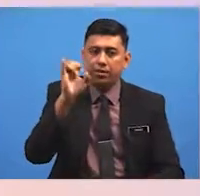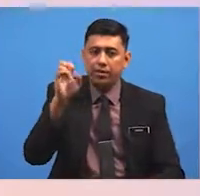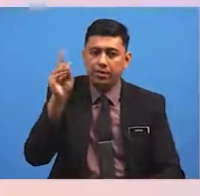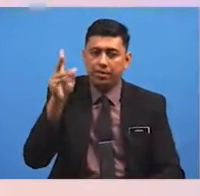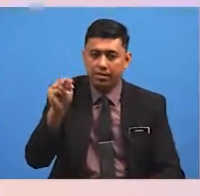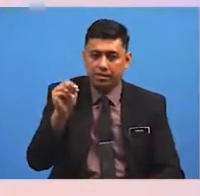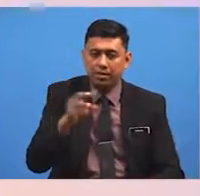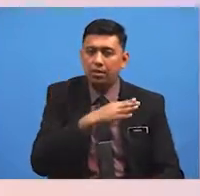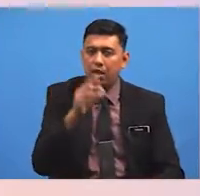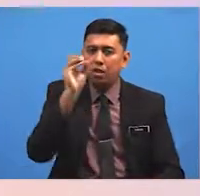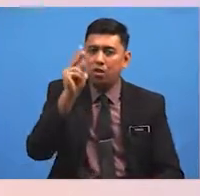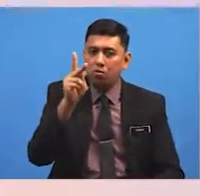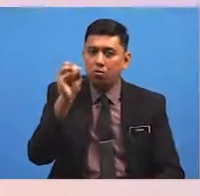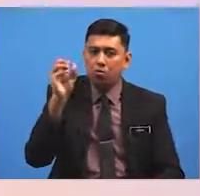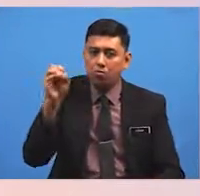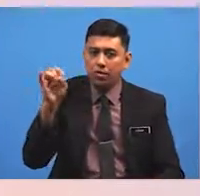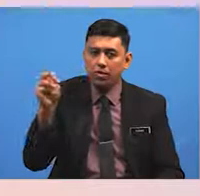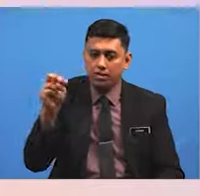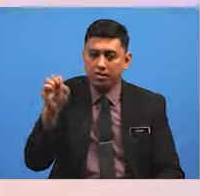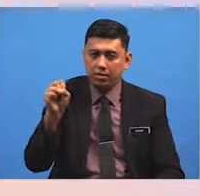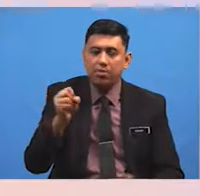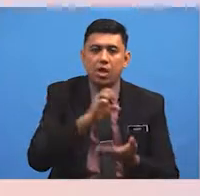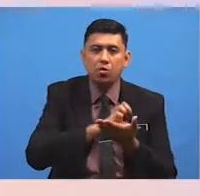diterima dan sewa diterima